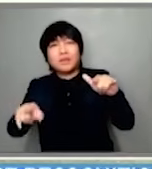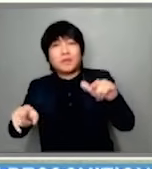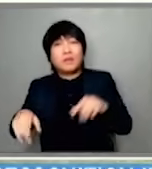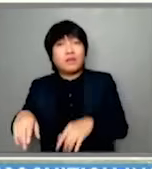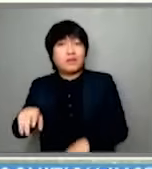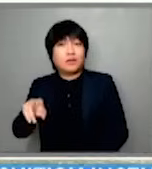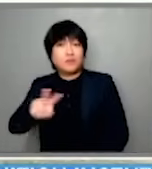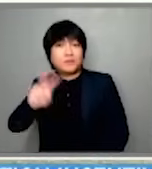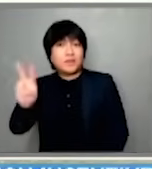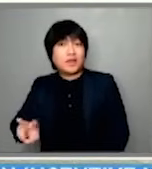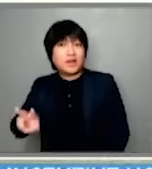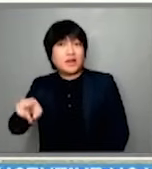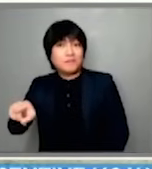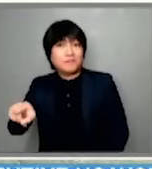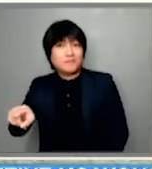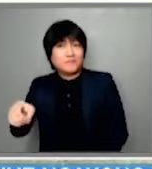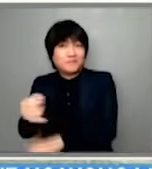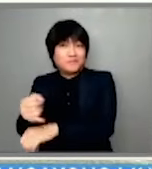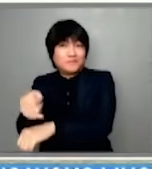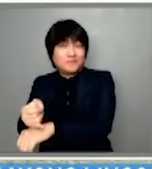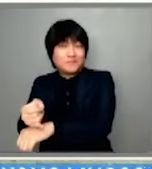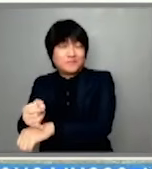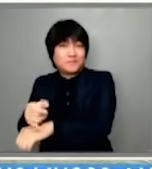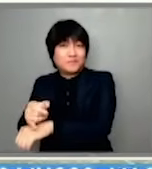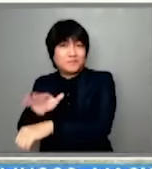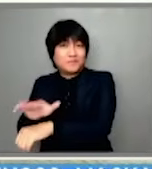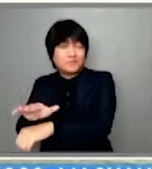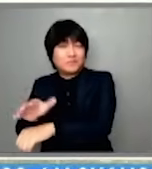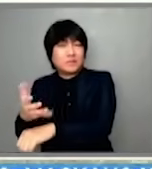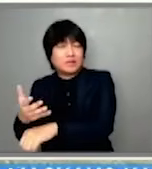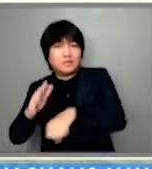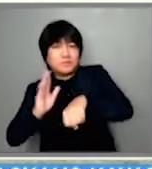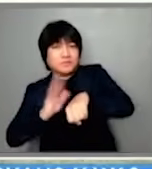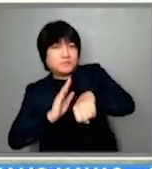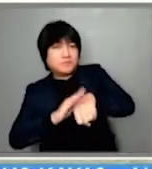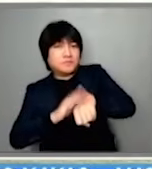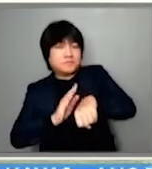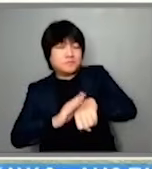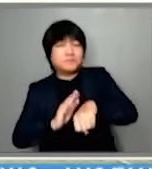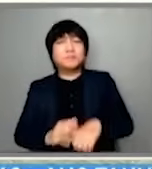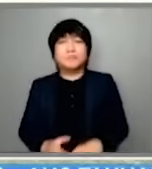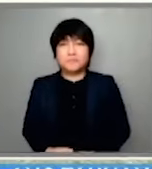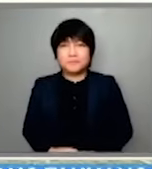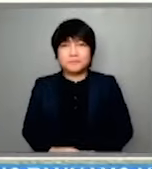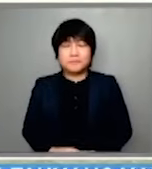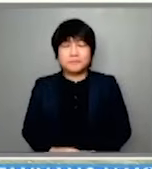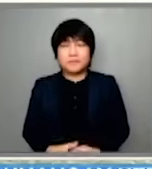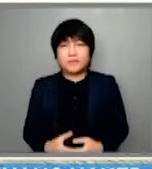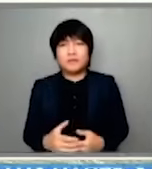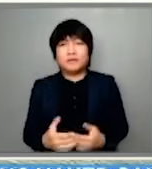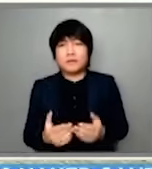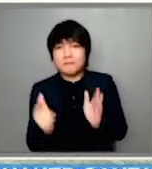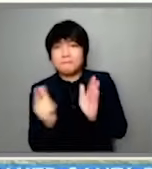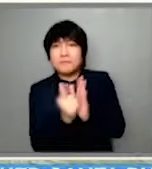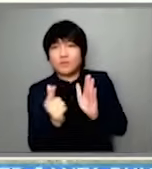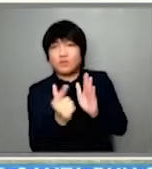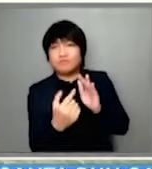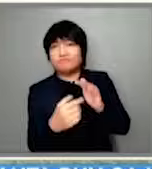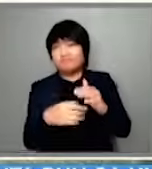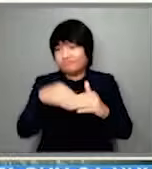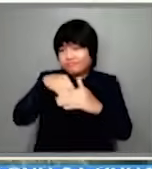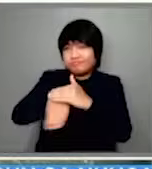ng flare? Nag-ano na sila ma'am, parang warning. Warning. Lumayo tayo.